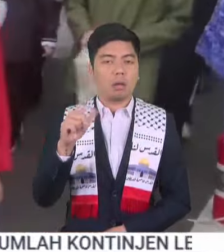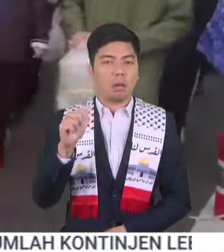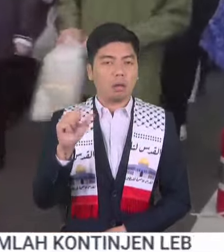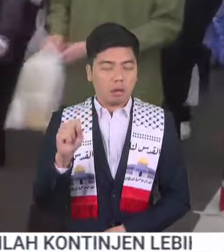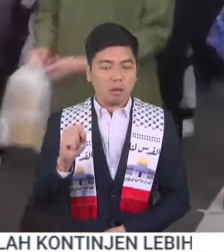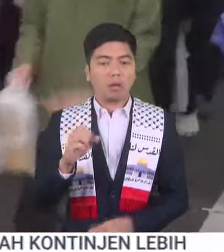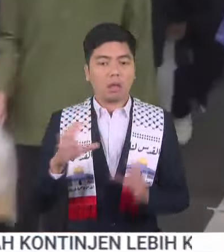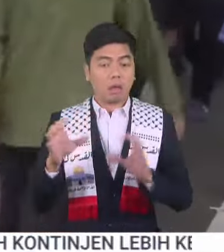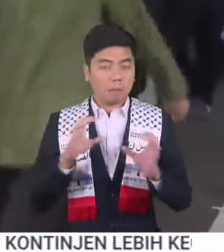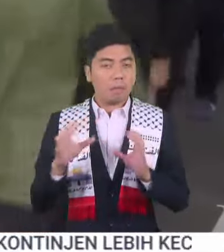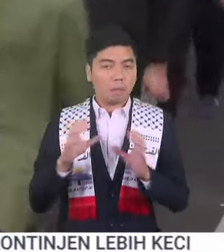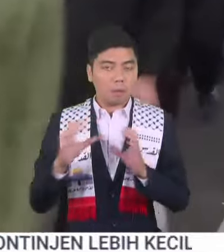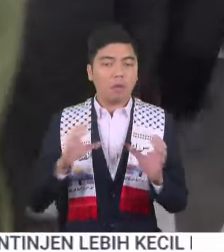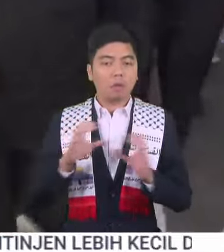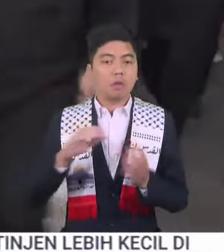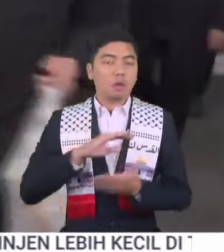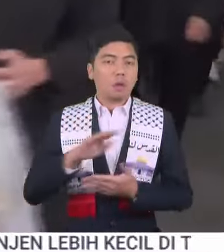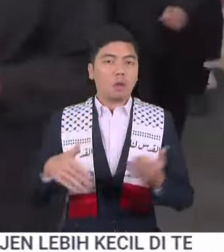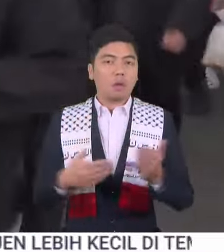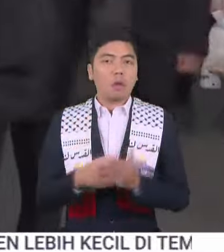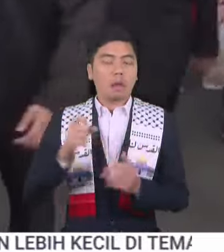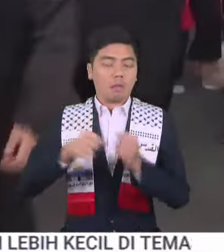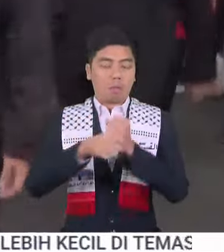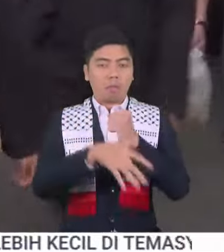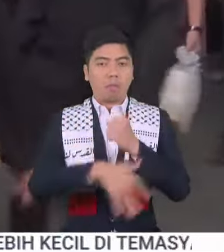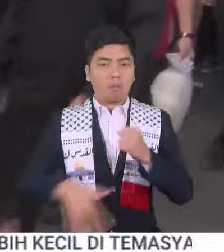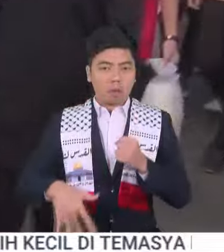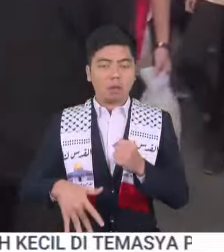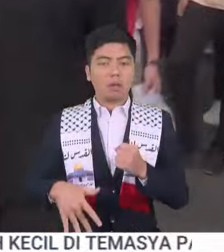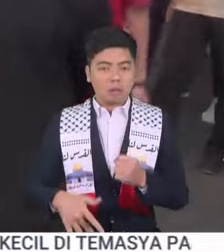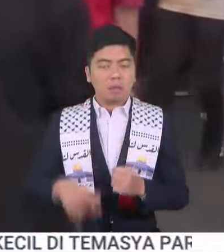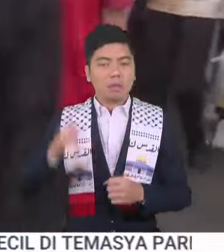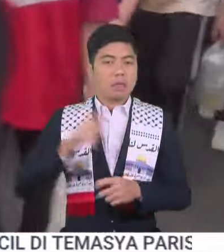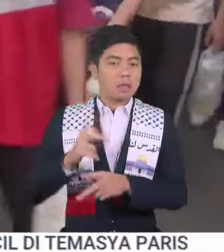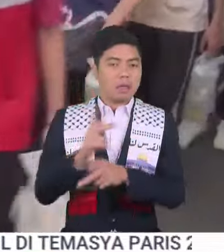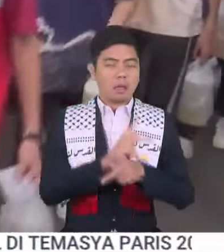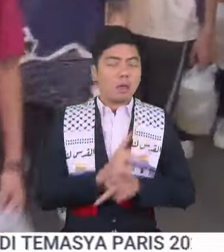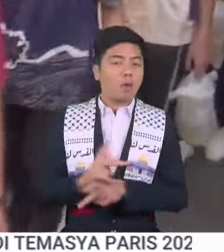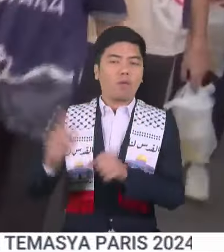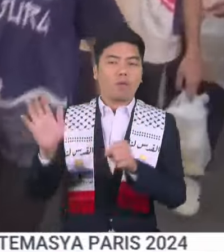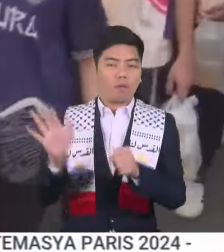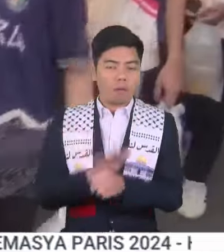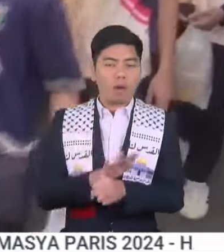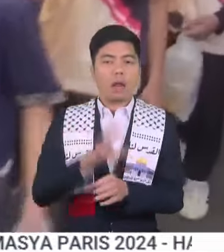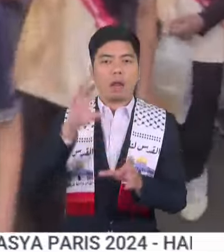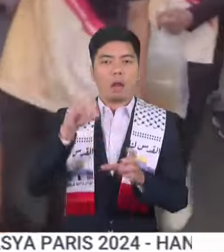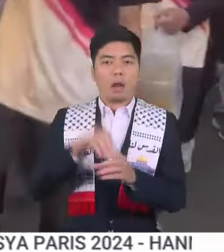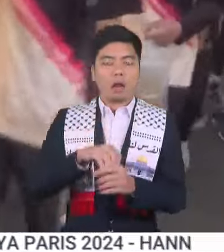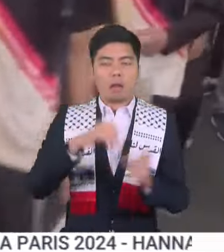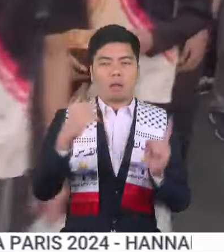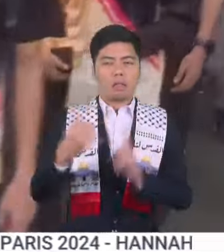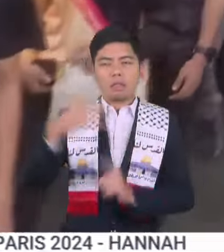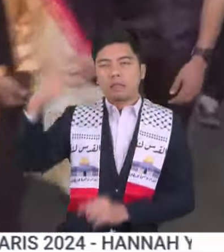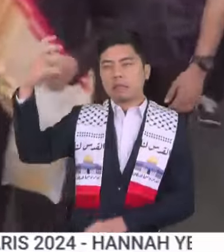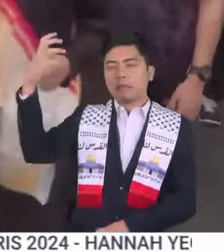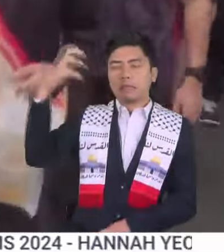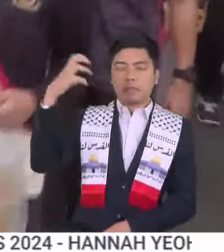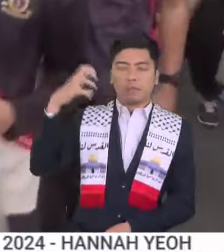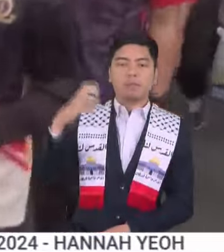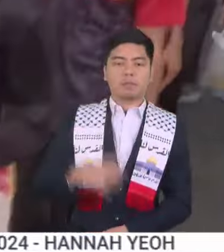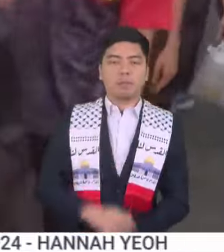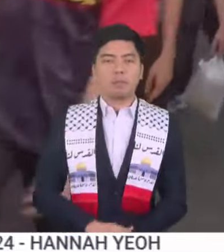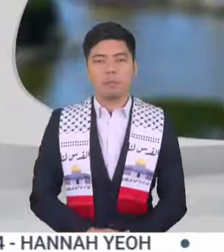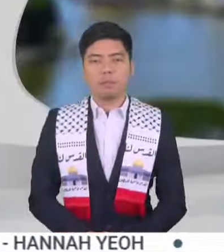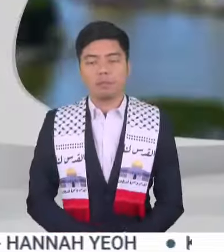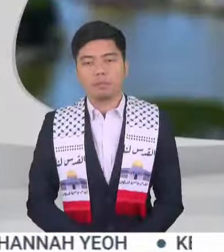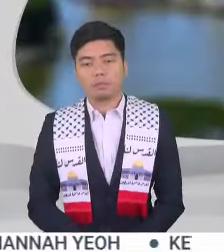ke semua jawatan kuasa di peringkat daerah dan bahagian untuk berwaspada sepenuhnya dalam menghadapi musim kemarau yang mula melanda.